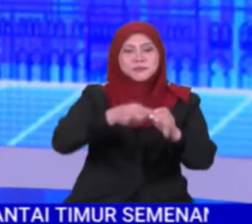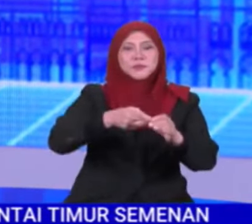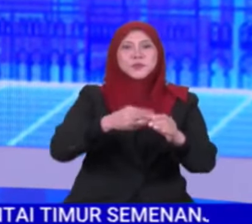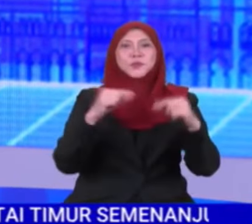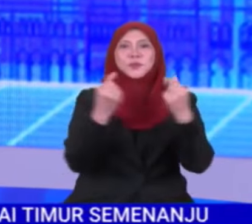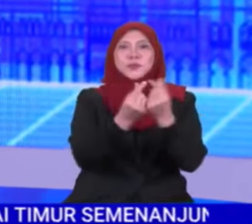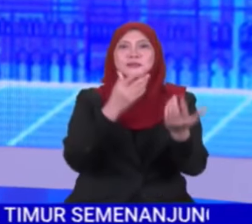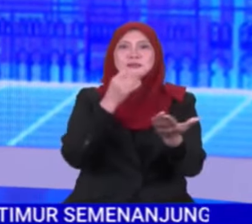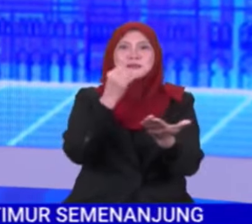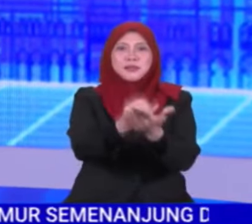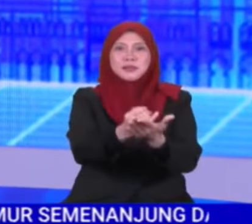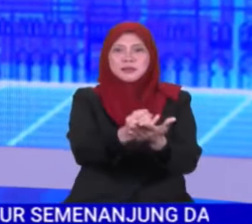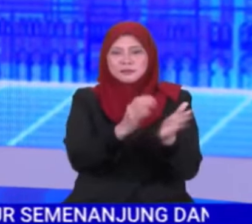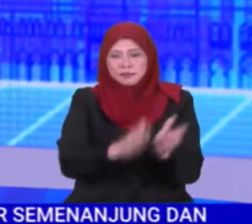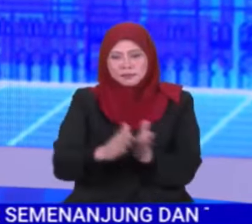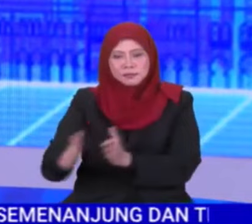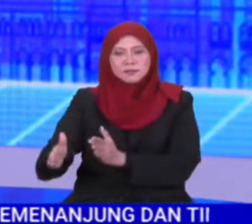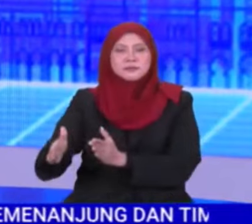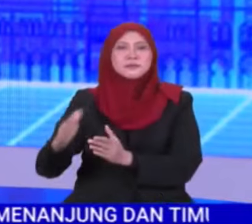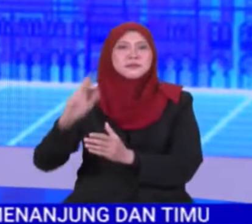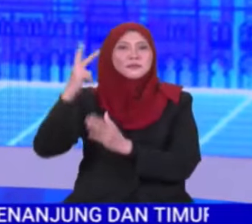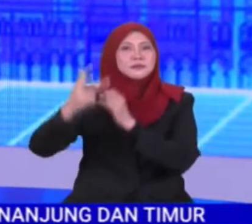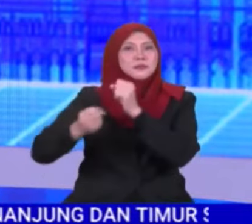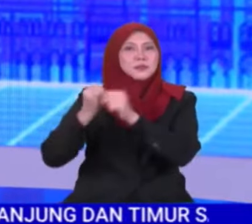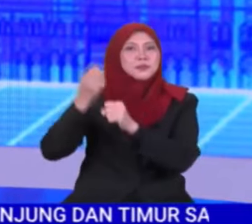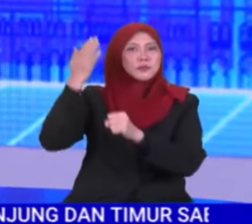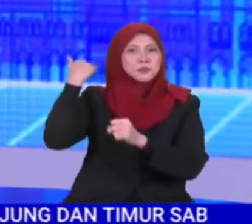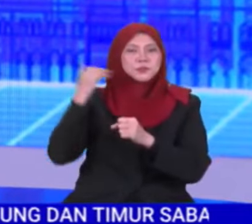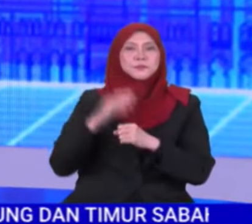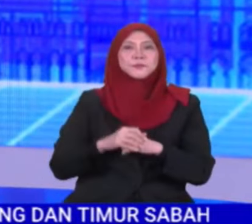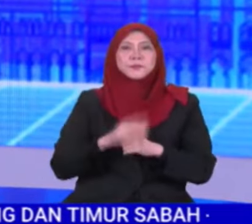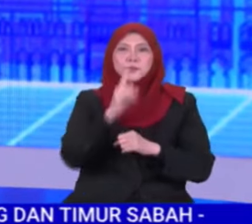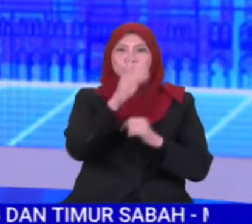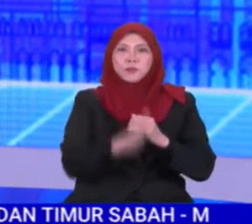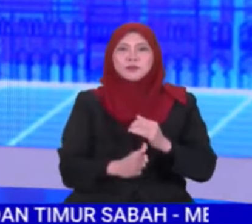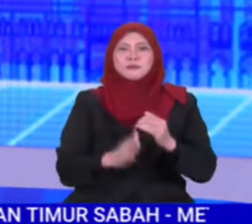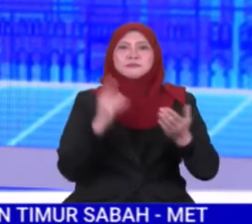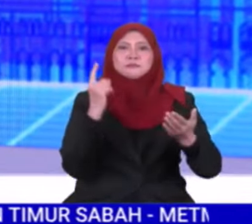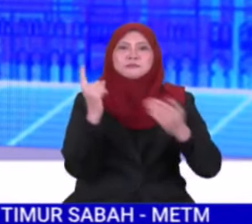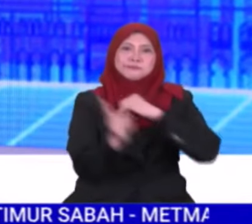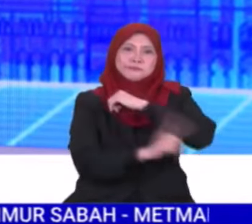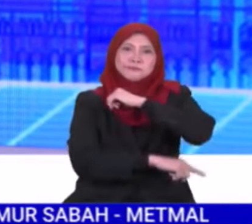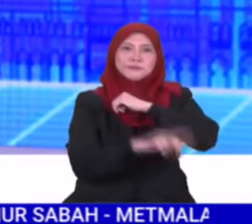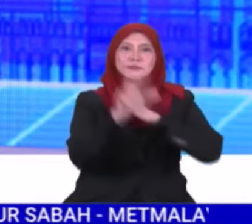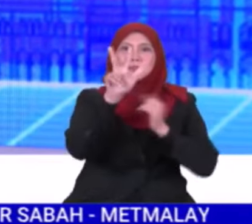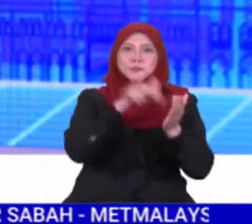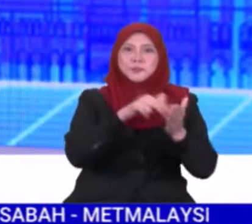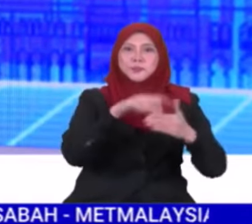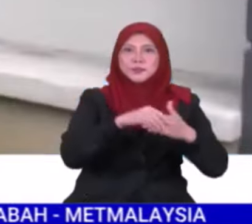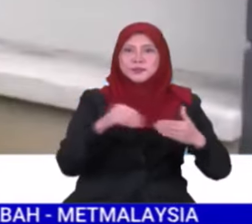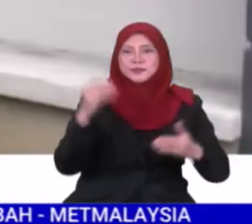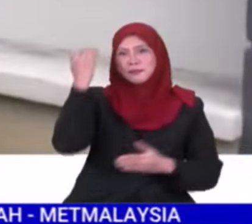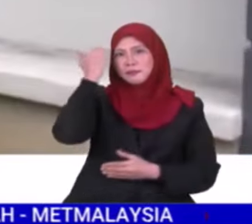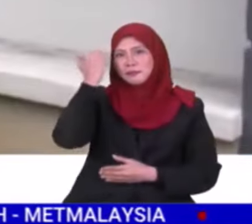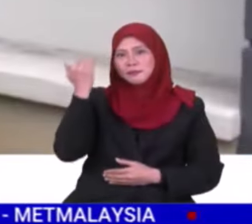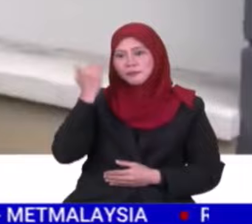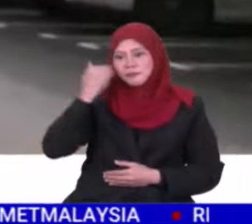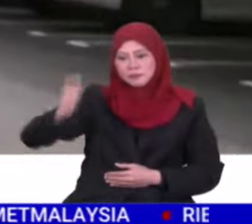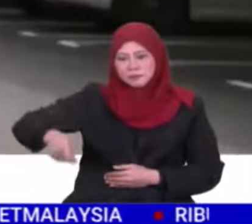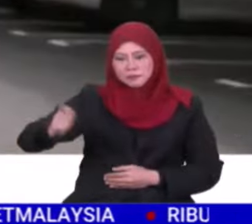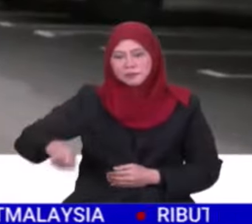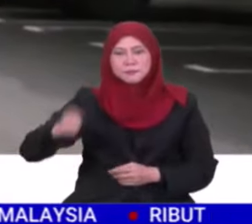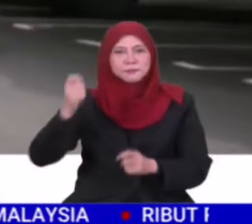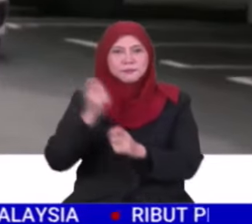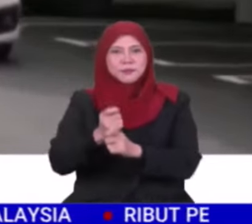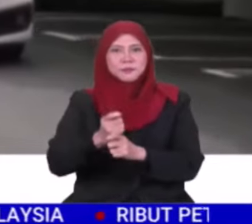kumpulan jenayah terancang 3 tahun lalu, manakala seorang lagi dikenakan denda RM3,000. Hakim Dato' Azizul Azmi Adnan